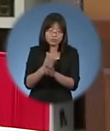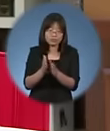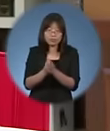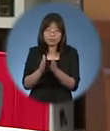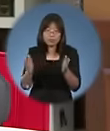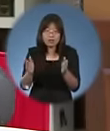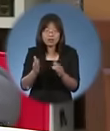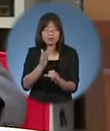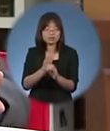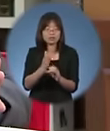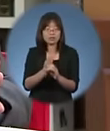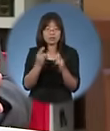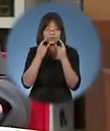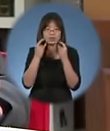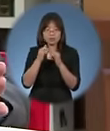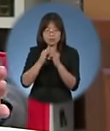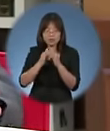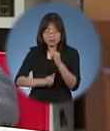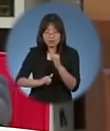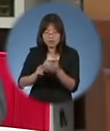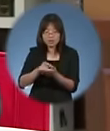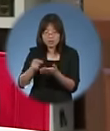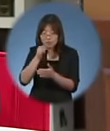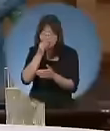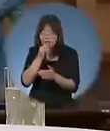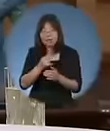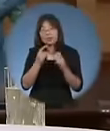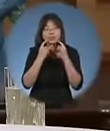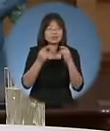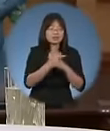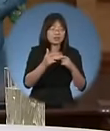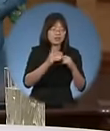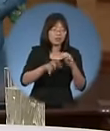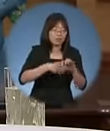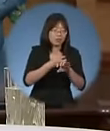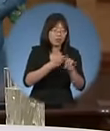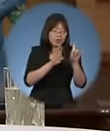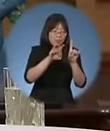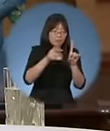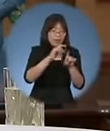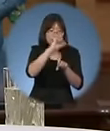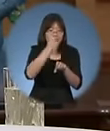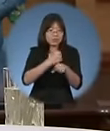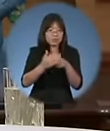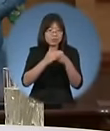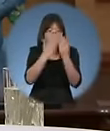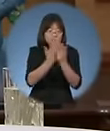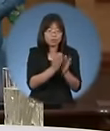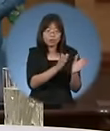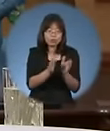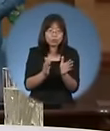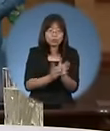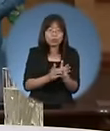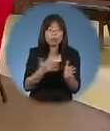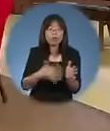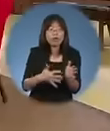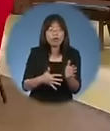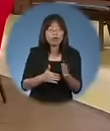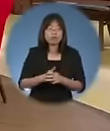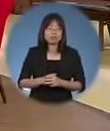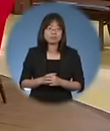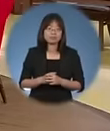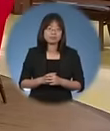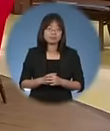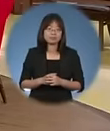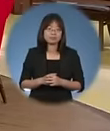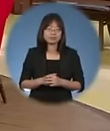대혁명을 중심으로 이제 프랑스 역사를 썼고. 그 프랑스 대혁명 한 번이 성공해서 모든 걸 다 정리한 것도 아니잖아요. 정리한 거 아니죠. 그